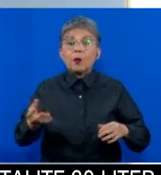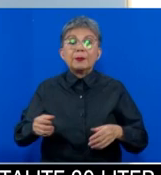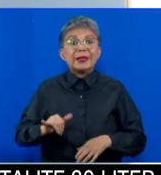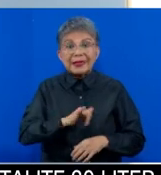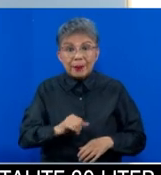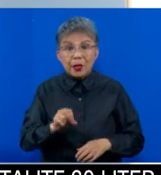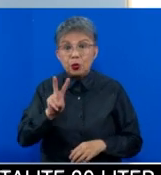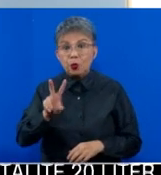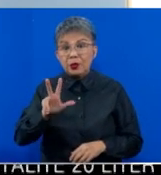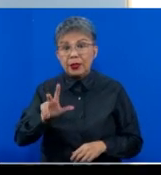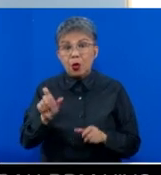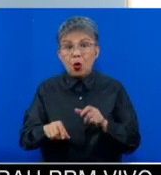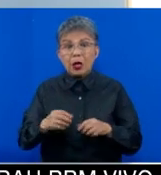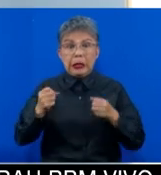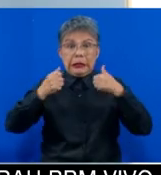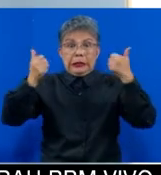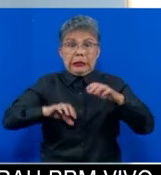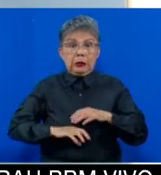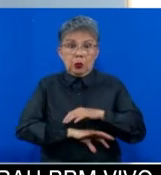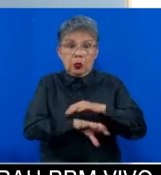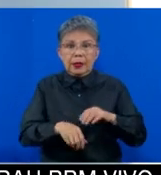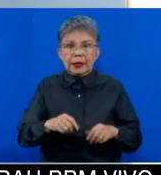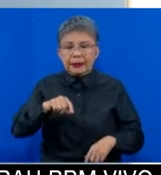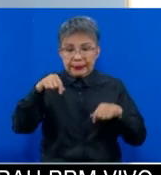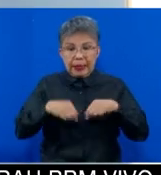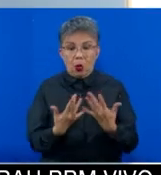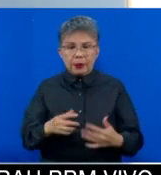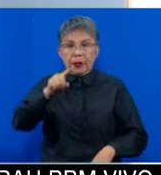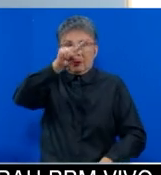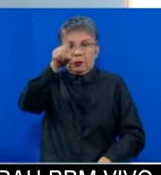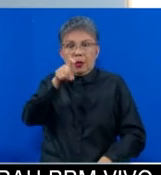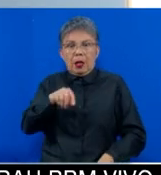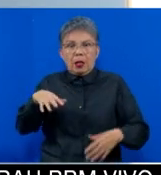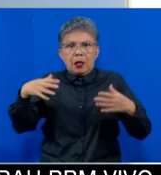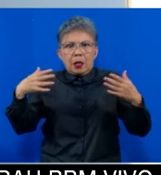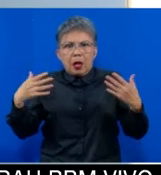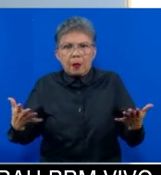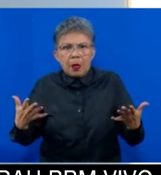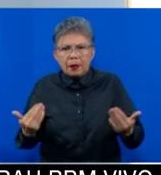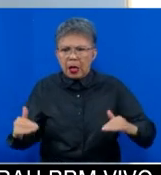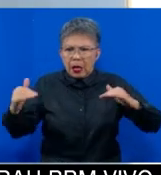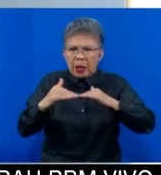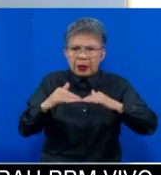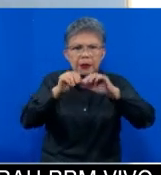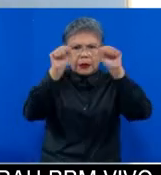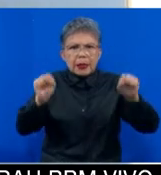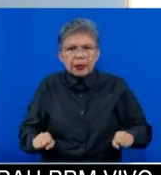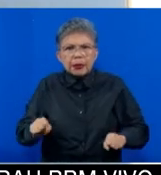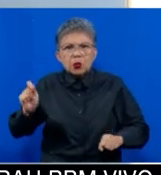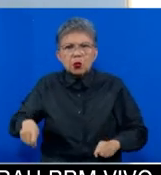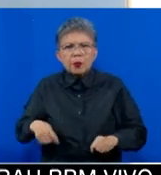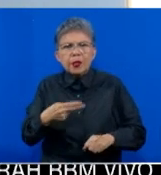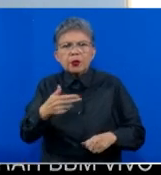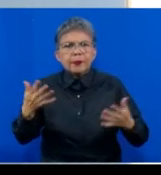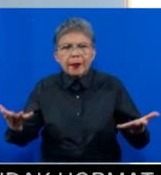terhadap 23 koruptor tentu membuat pertanyaan bagi masyarakat luas terkait dengan keadilan dalam sistem hukum Indonesia. Apakah